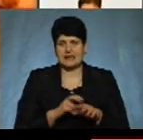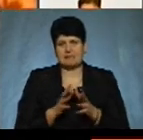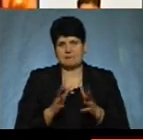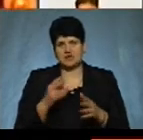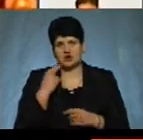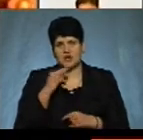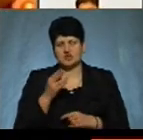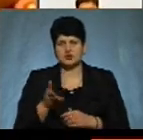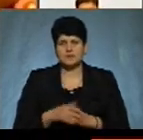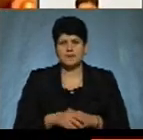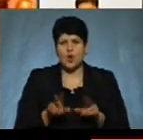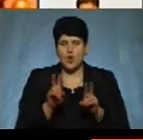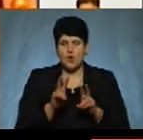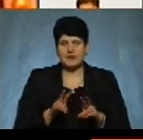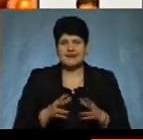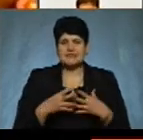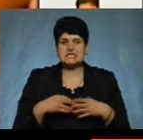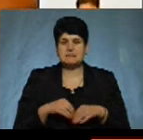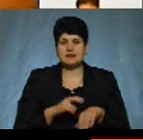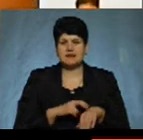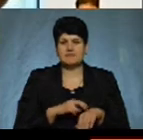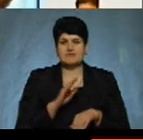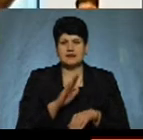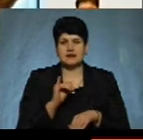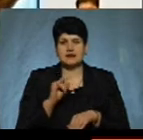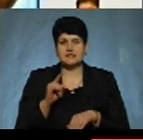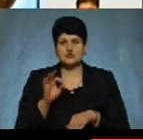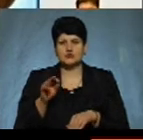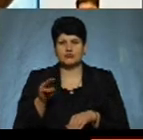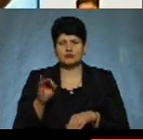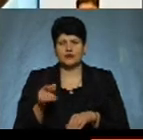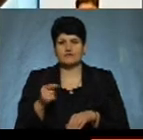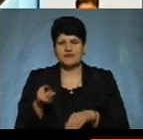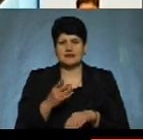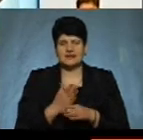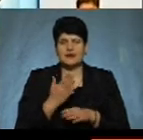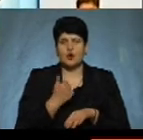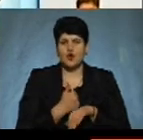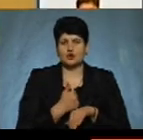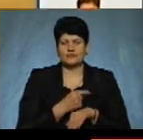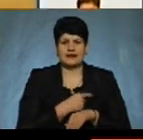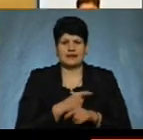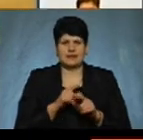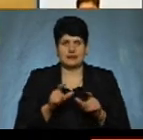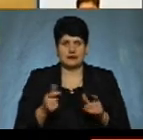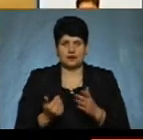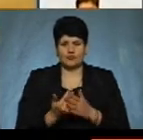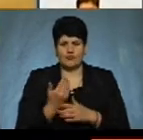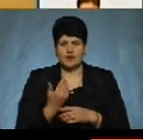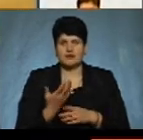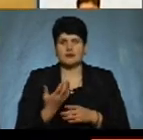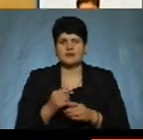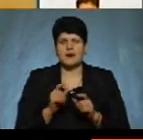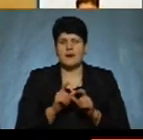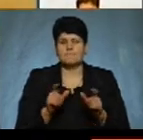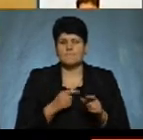краще. Оглядає Ярославу сімейний лікар Віталій Ізотов. Він є головним лікарем нової амбулаторії. Це кабінет